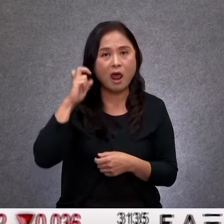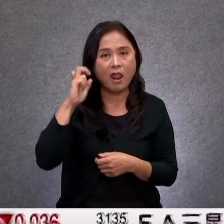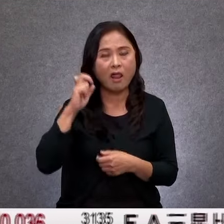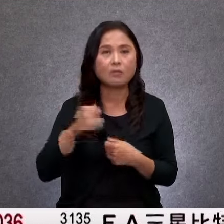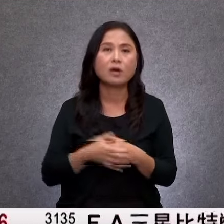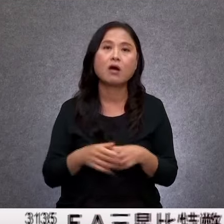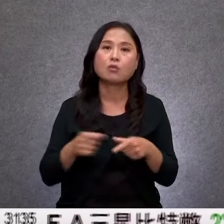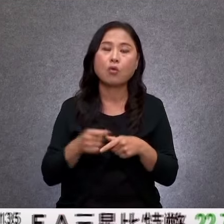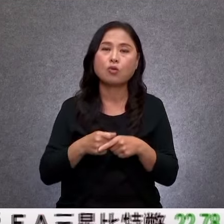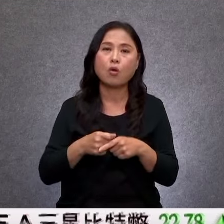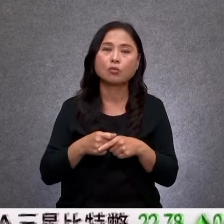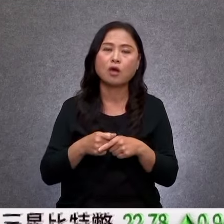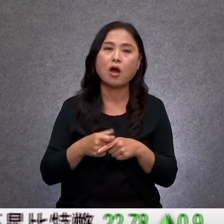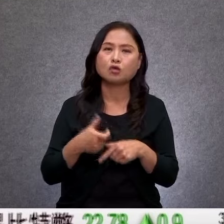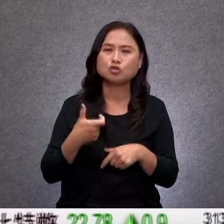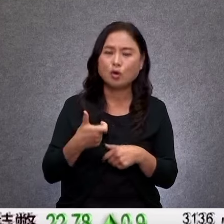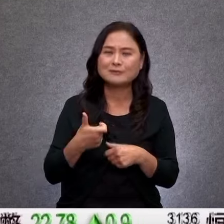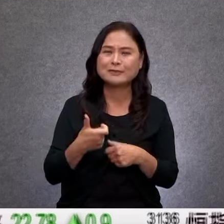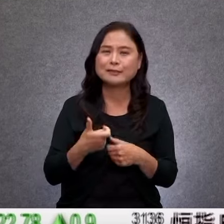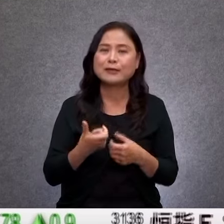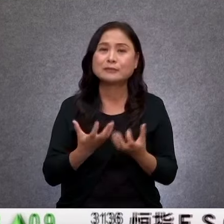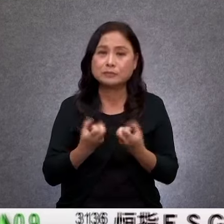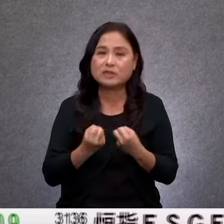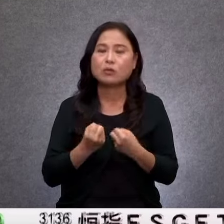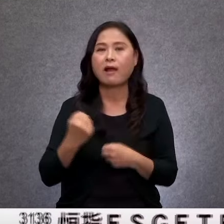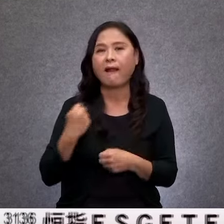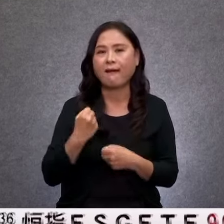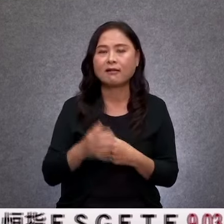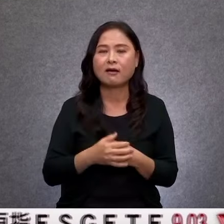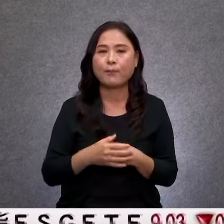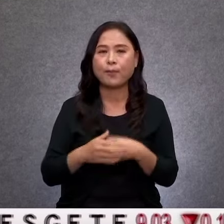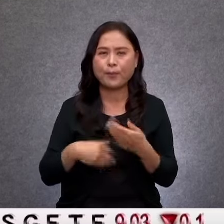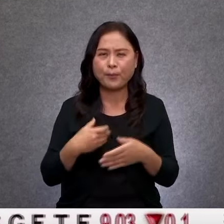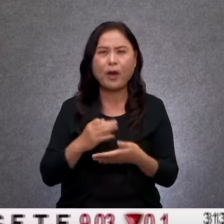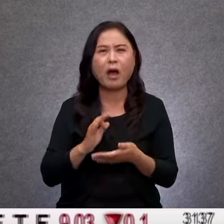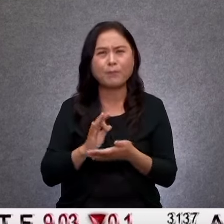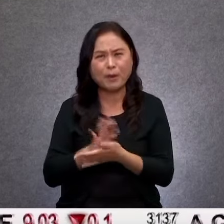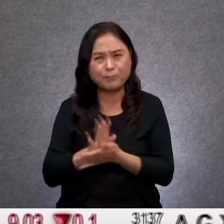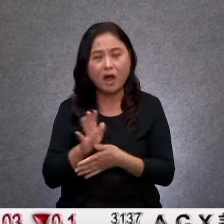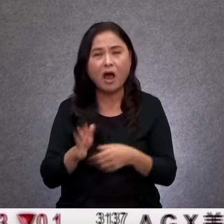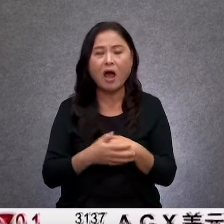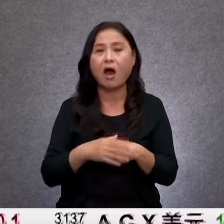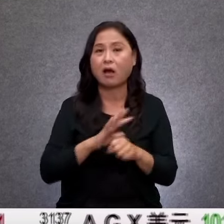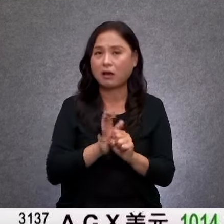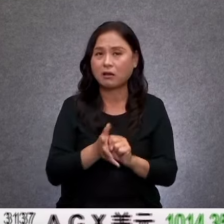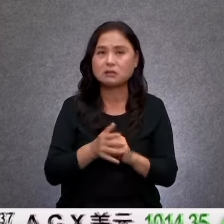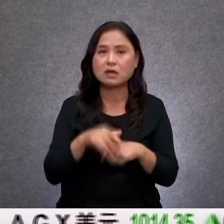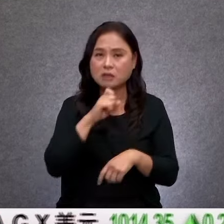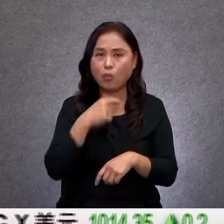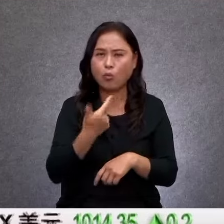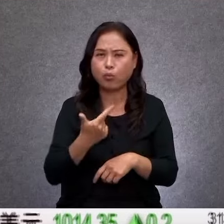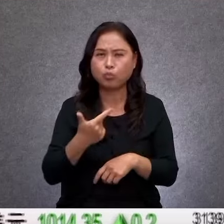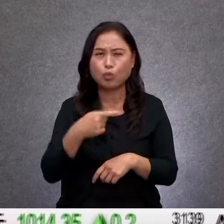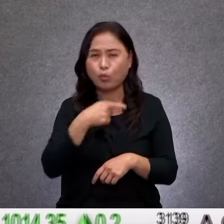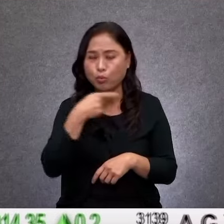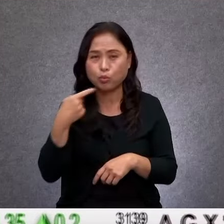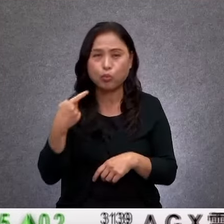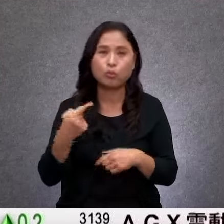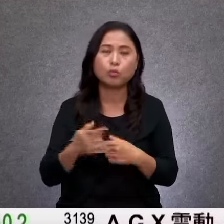此以外咧，都要兼顧咧公共財政個承受個能力嘅。幾年落嚟疫情，我